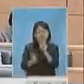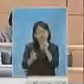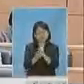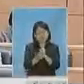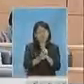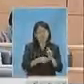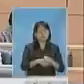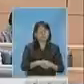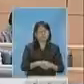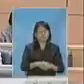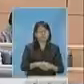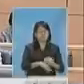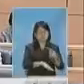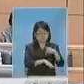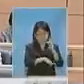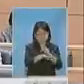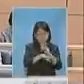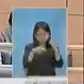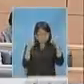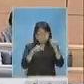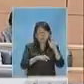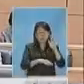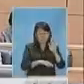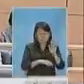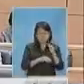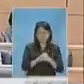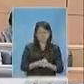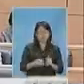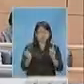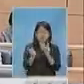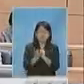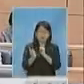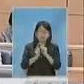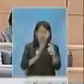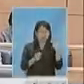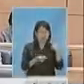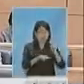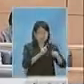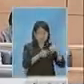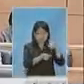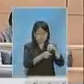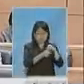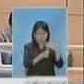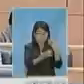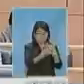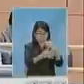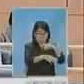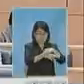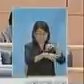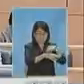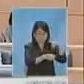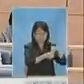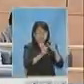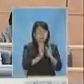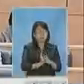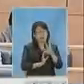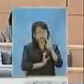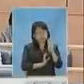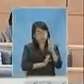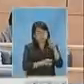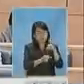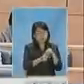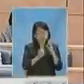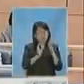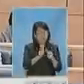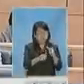ประธานาธิบดี feder Wเเิกมีเพื่อนที่ติดคุกอยู่ด้วยกันกับแมนเดล่า 3-4คนครับติดคุกอยู่ด้วยกัน